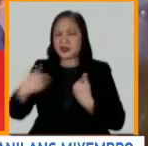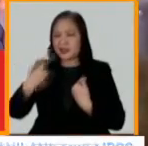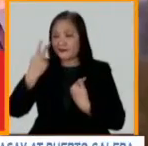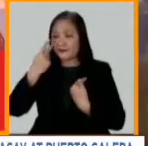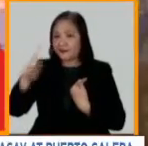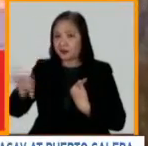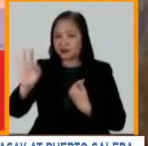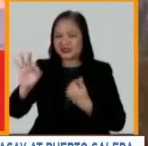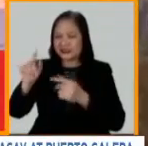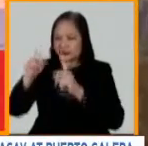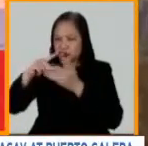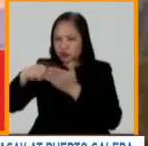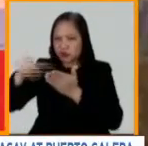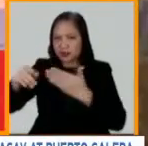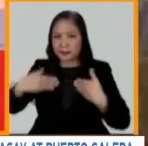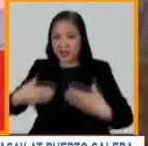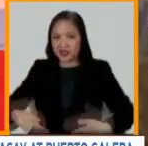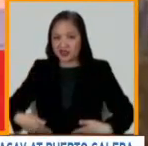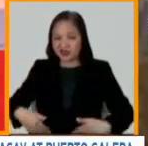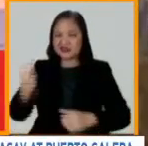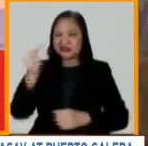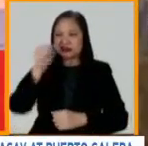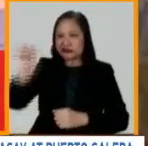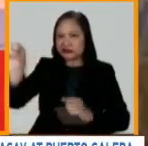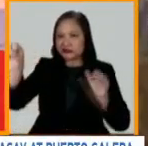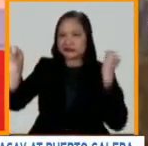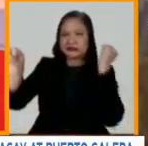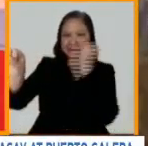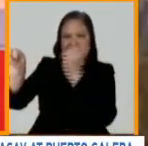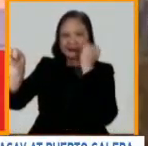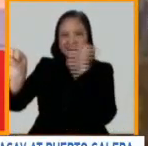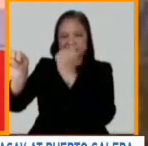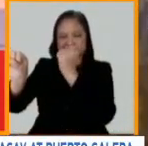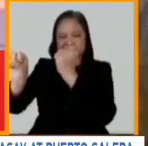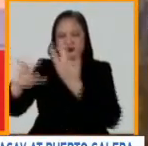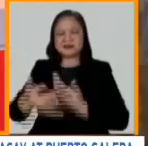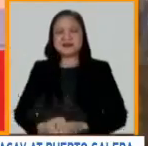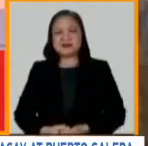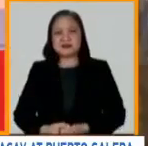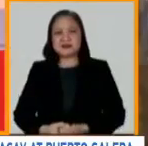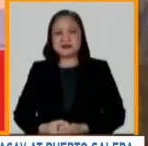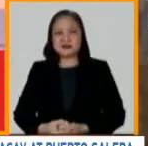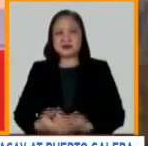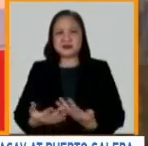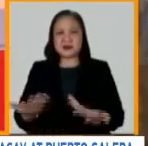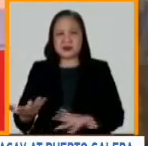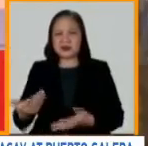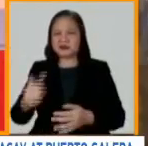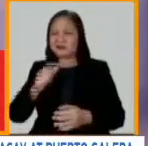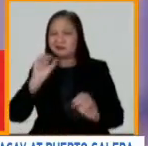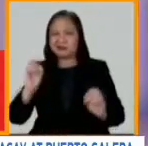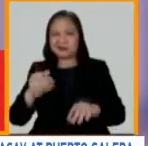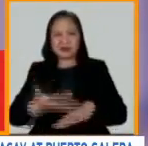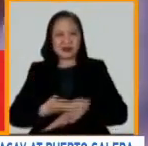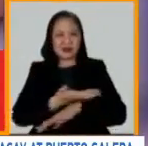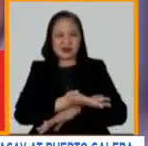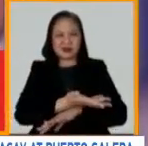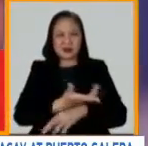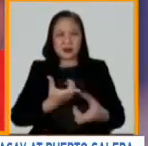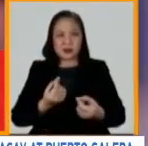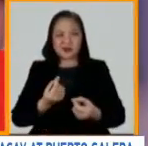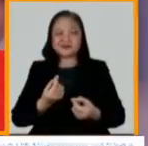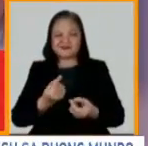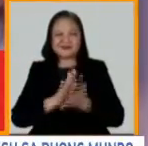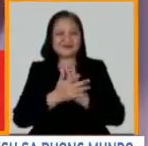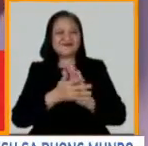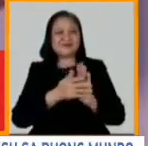nung sinaksak niya. Bali walang may treachery na ginamit, kaya pumasok sa murder. Matapos ang